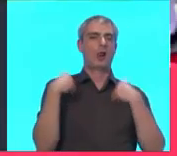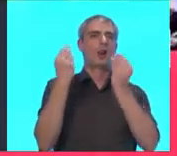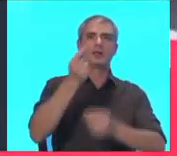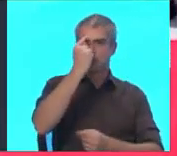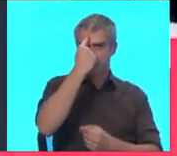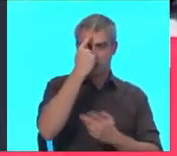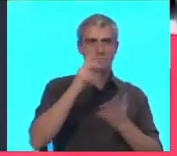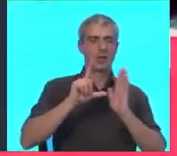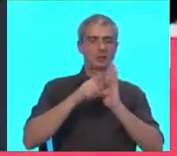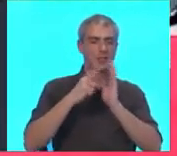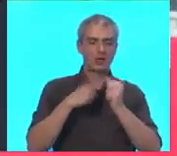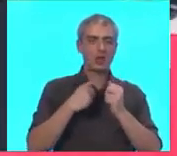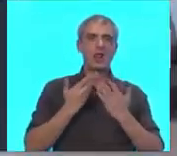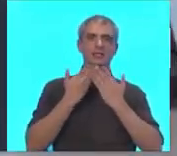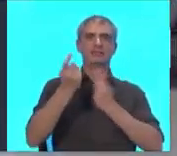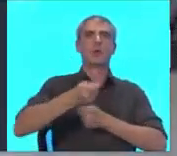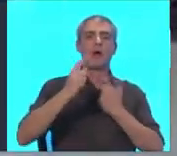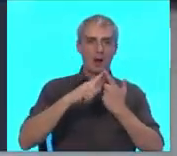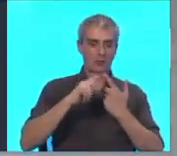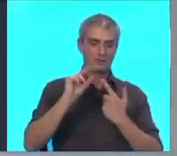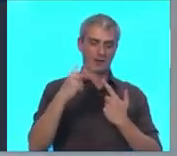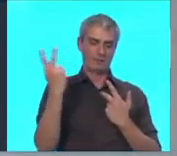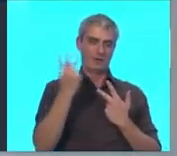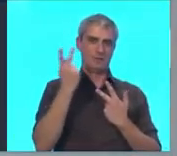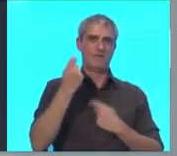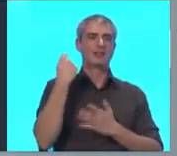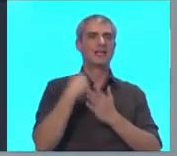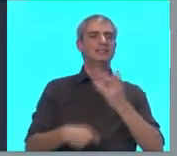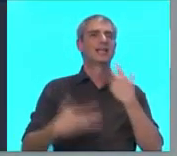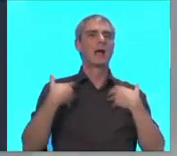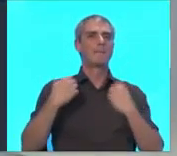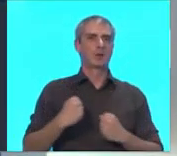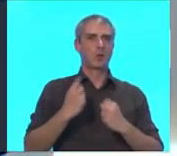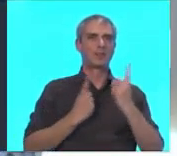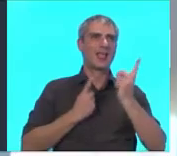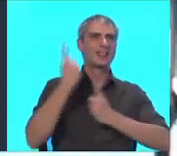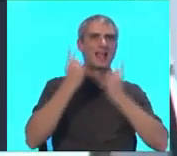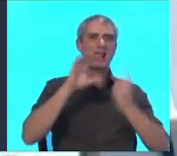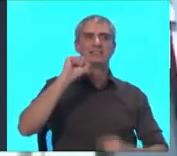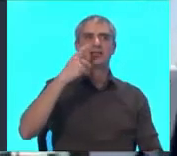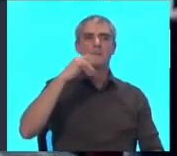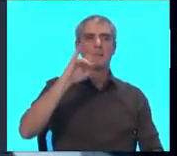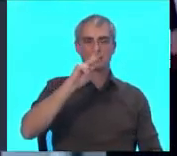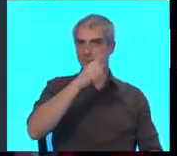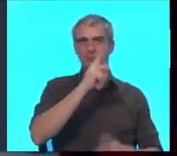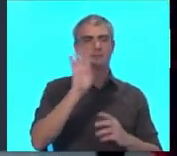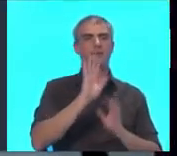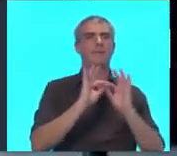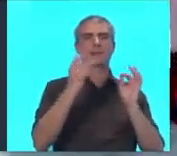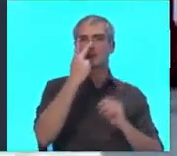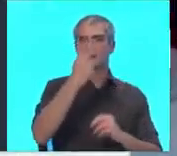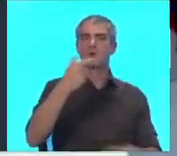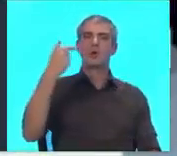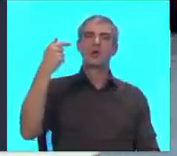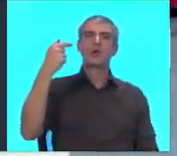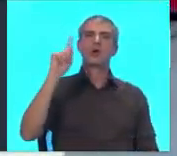זה טכנולוגיה, אם זה סיוע בחקלאות, וגם כמובן עסקה ביטחונית, אותה עסקת טילי ספייק. נתניהו מתחיל היום בביקור בגוג'ראט.